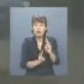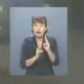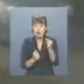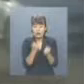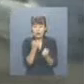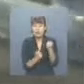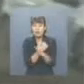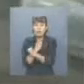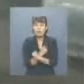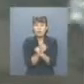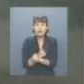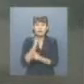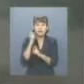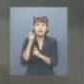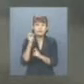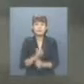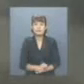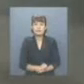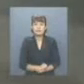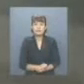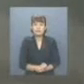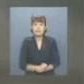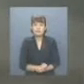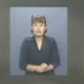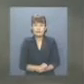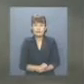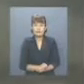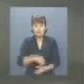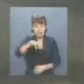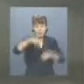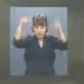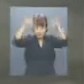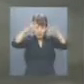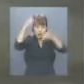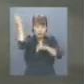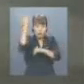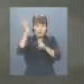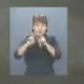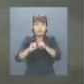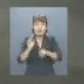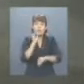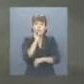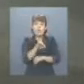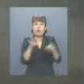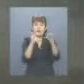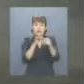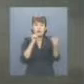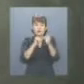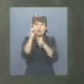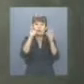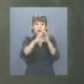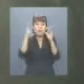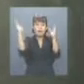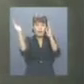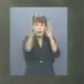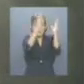อุบัติเหตุอุตุนิยมวิทยารายงานนะคะว่าบริเวณความกดอากาศสูงหรือมวลอากาศเย็นกำลังค่อนข้